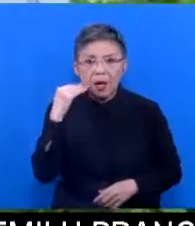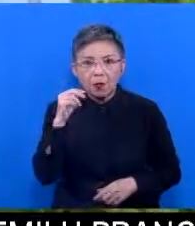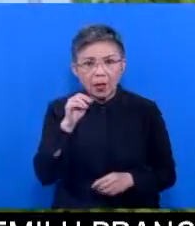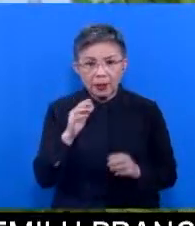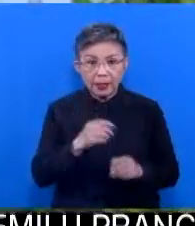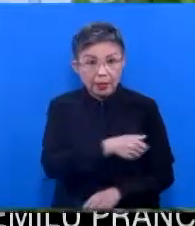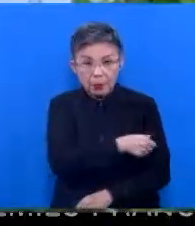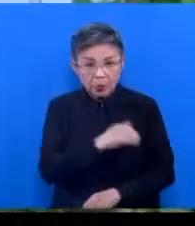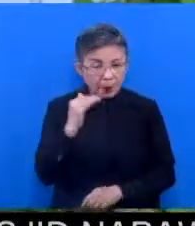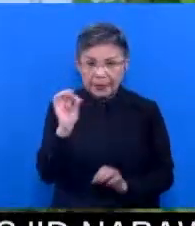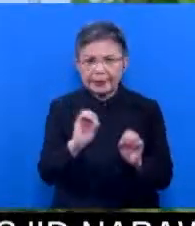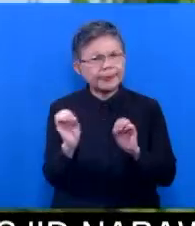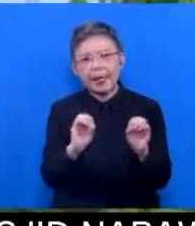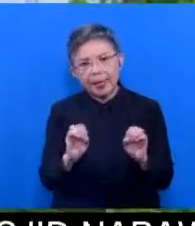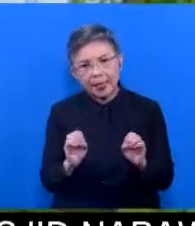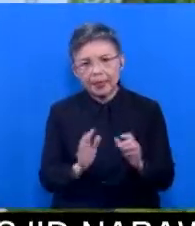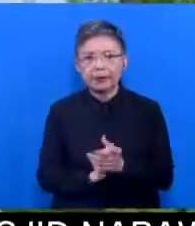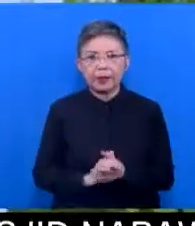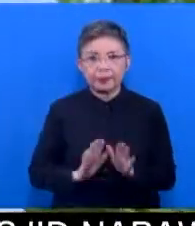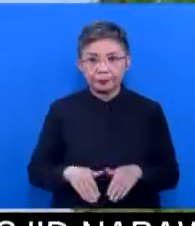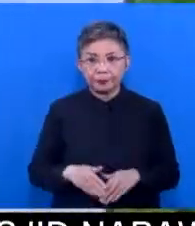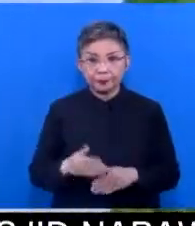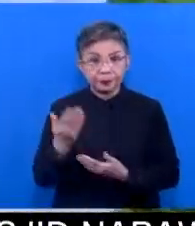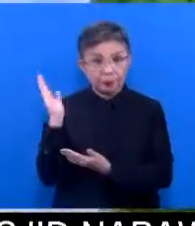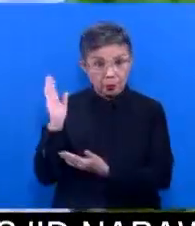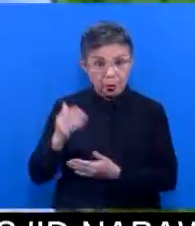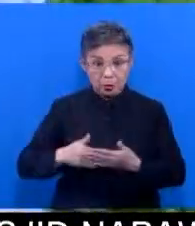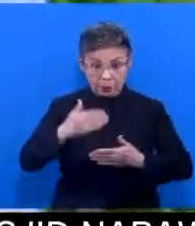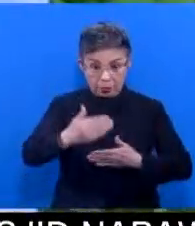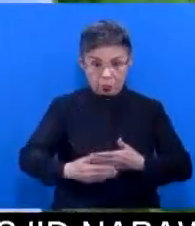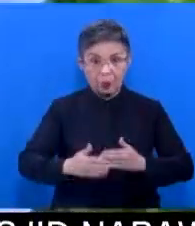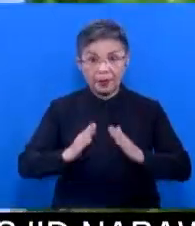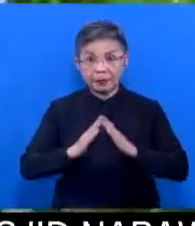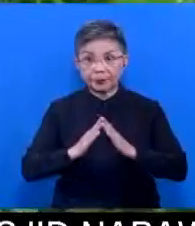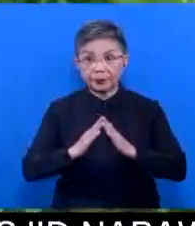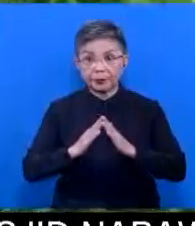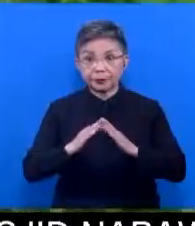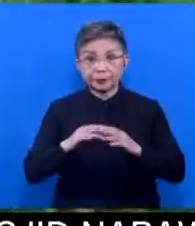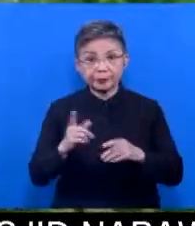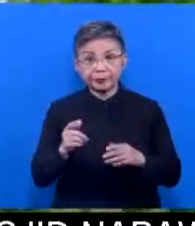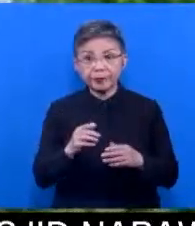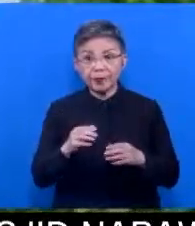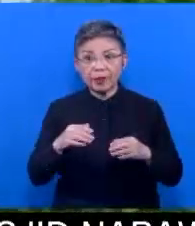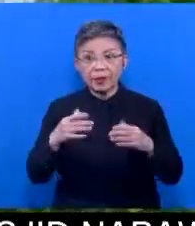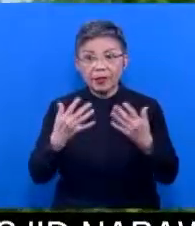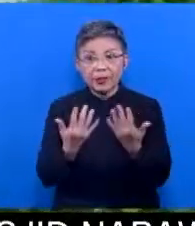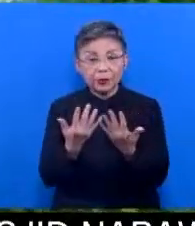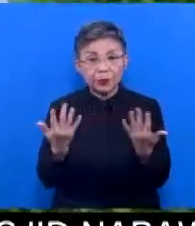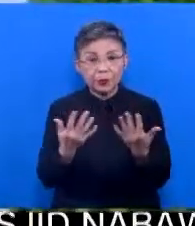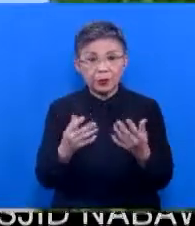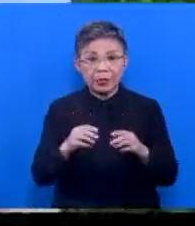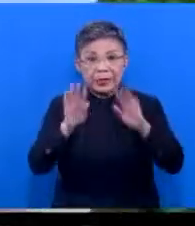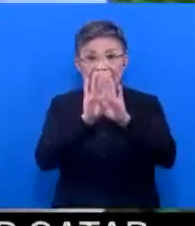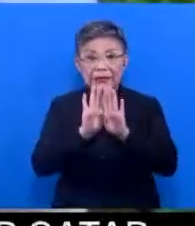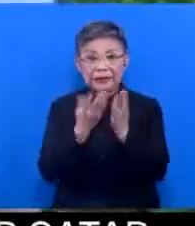dari petugas keamanan ataupun security. Dan dari depan rumah saja sudah terlihat bahwa hampir sebagian besar frame pintu ataupun